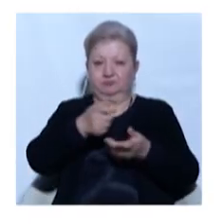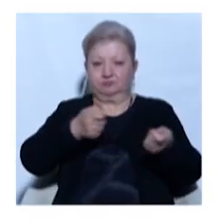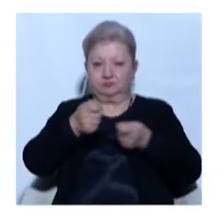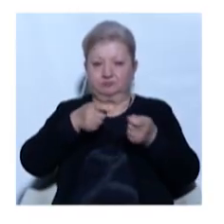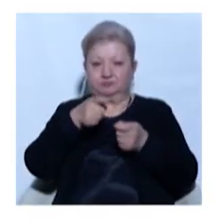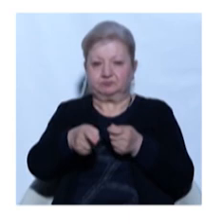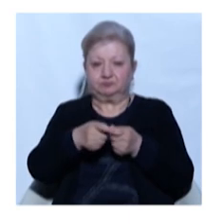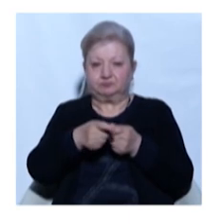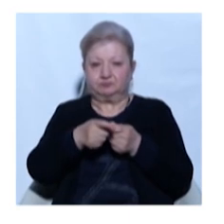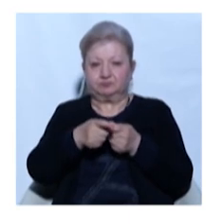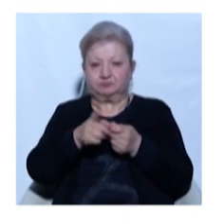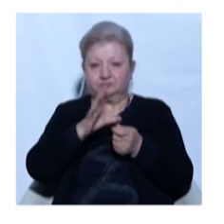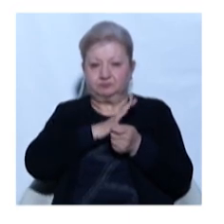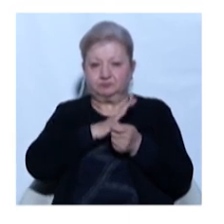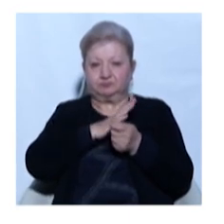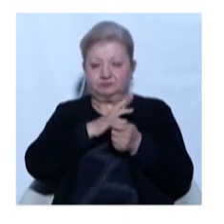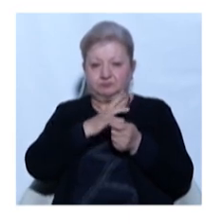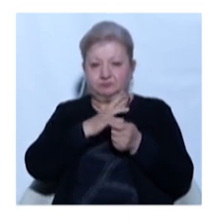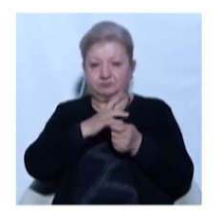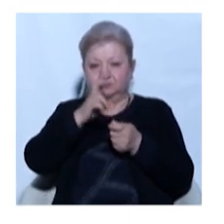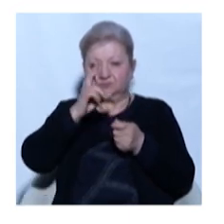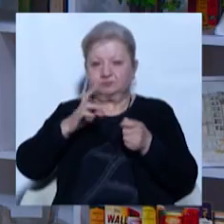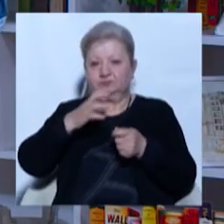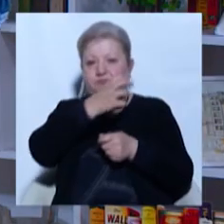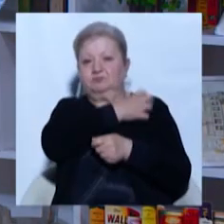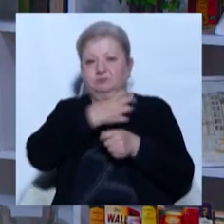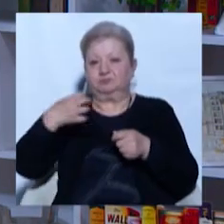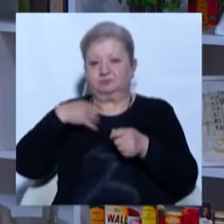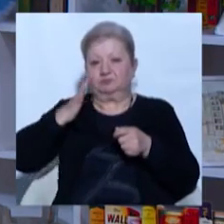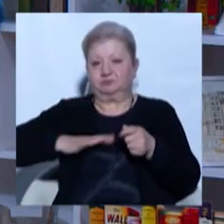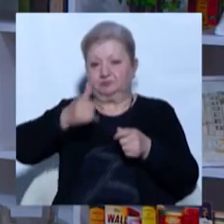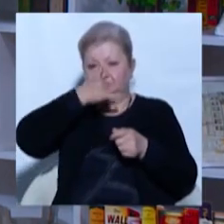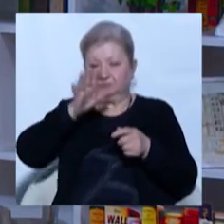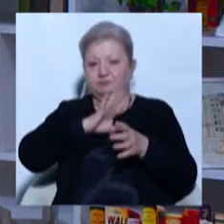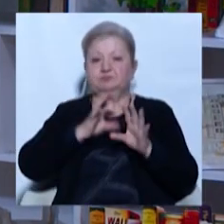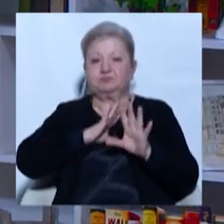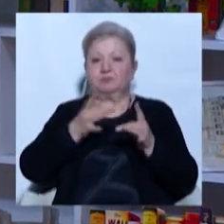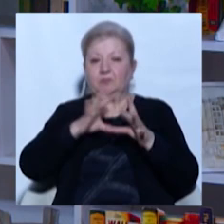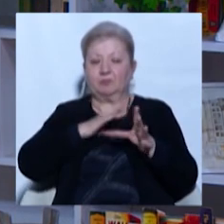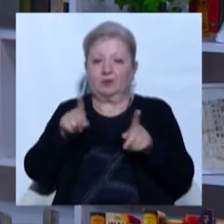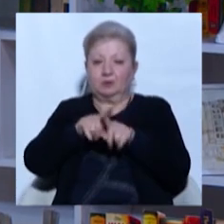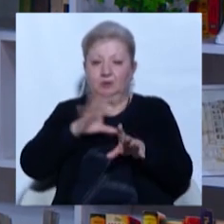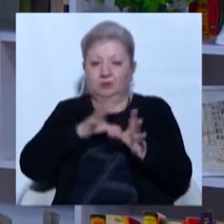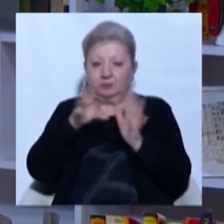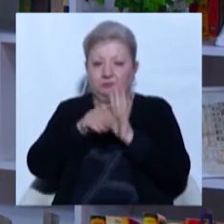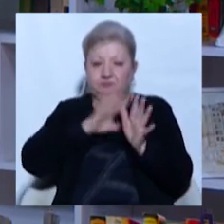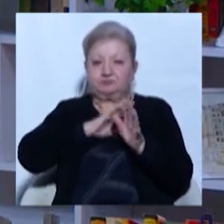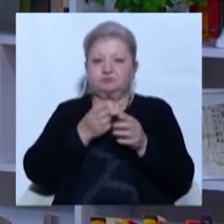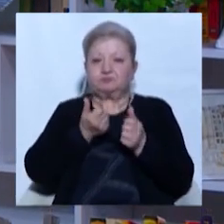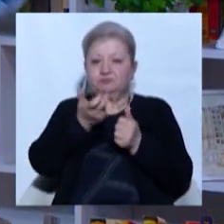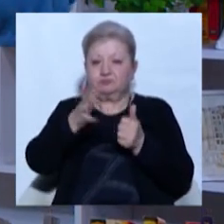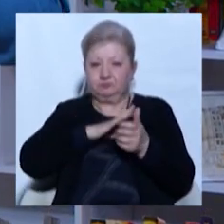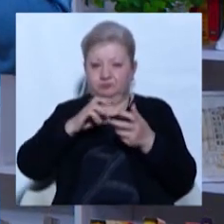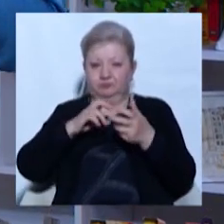ამას ვერ შეეგუებოდა და ვერ მოითმენდა, მაგრამ რამდენიმე პრობლემა იყო ერთად თავზამკვდარი ჭაბუკი მეფისათვის და